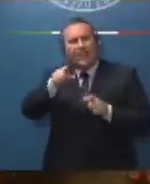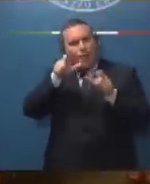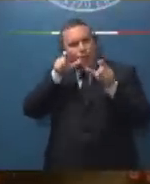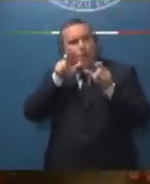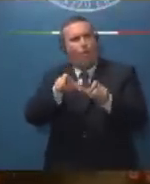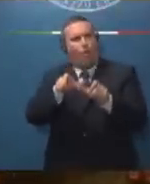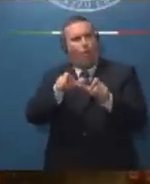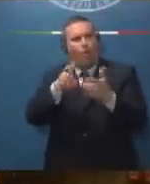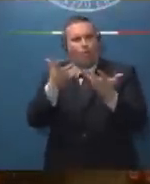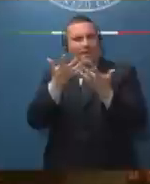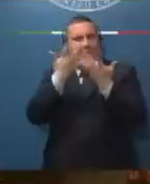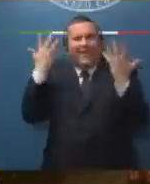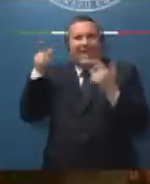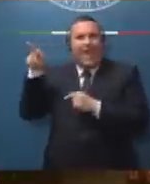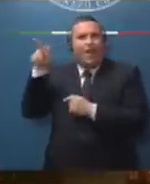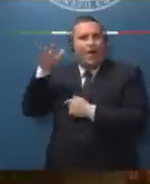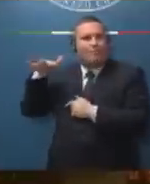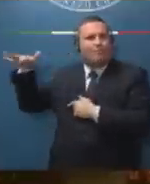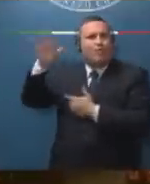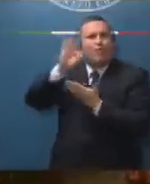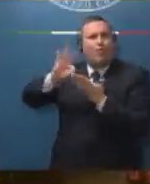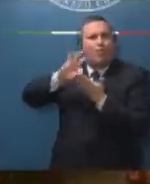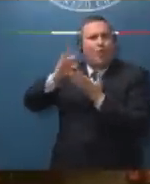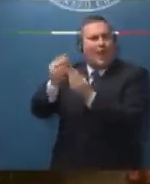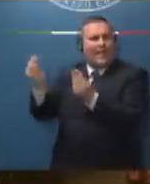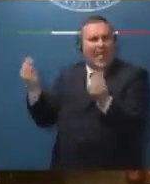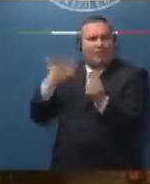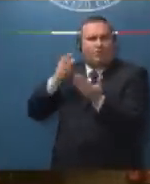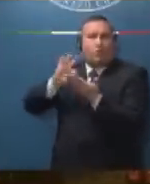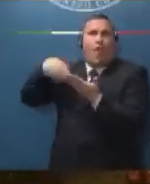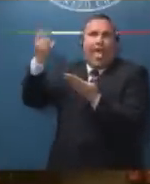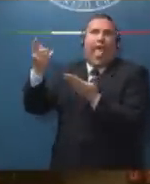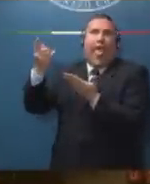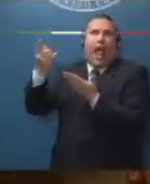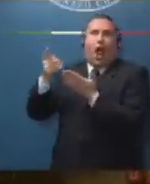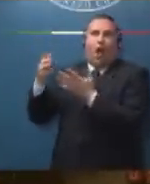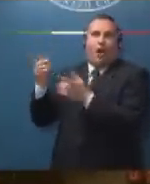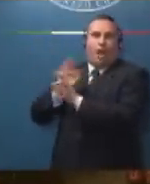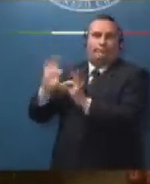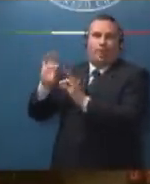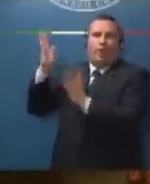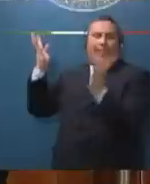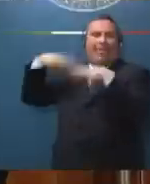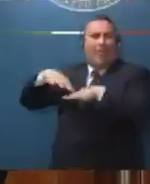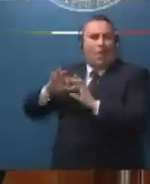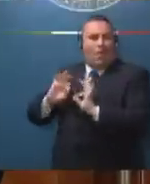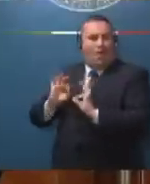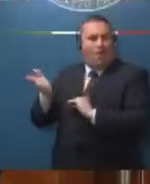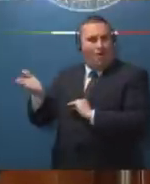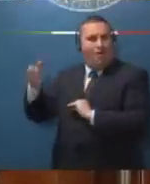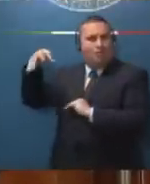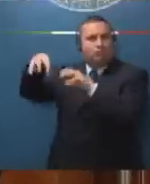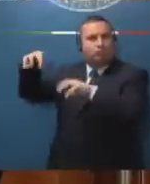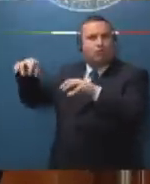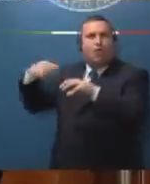ci sono tante scuole anche non distrutte noi dobbiamo difenderle perché non